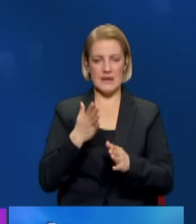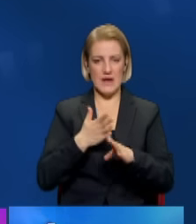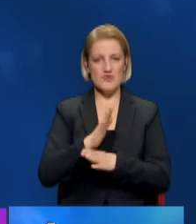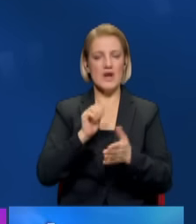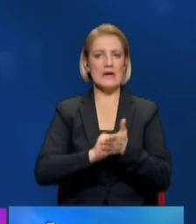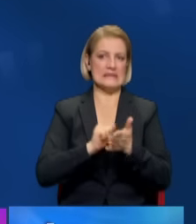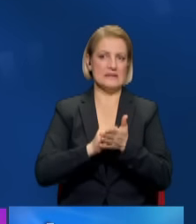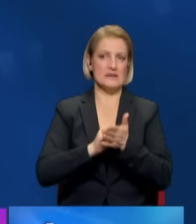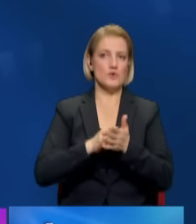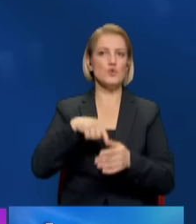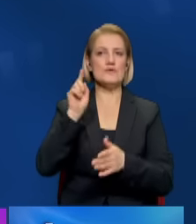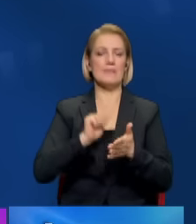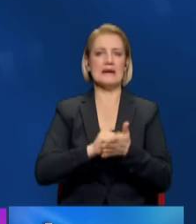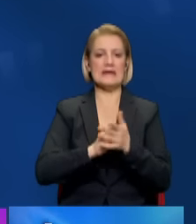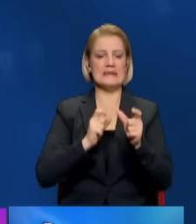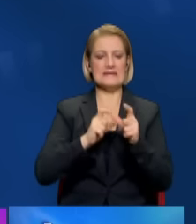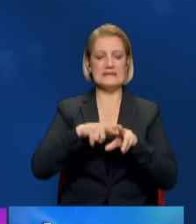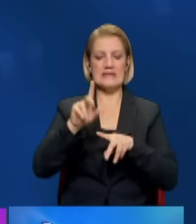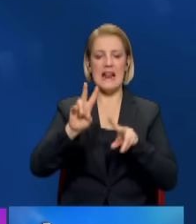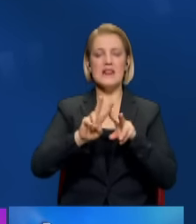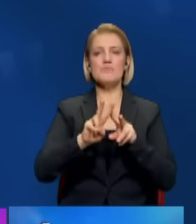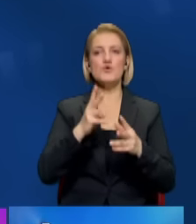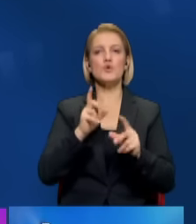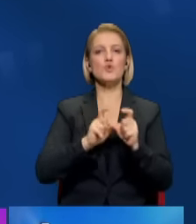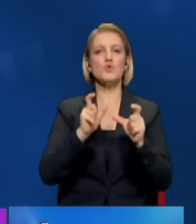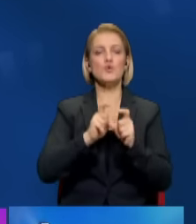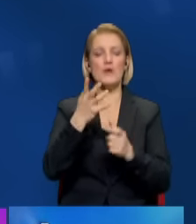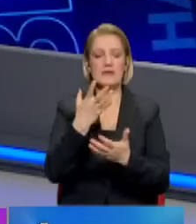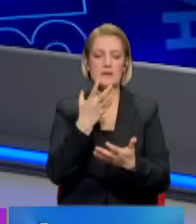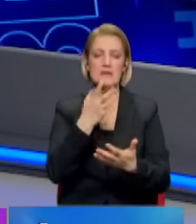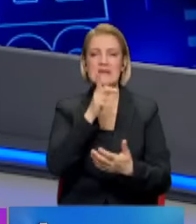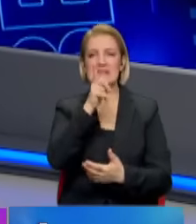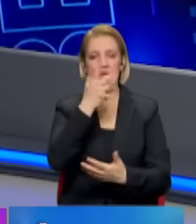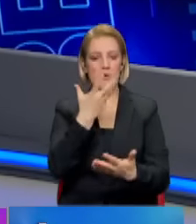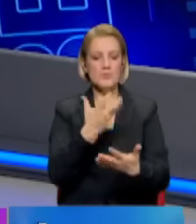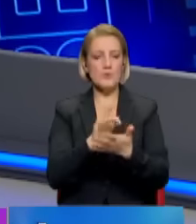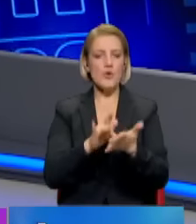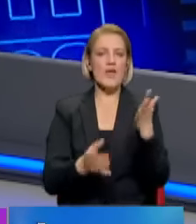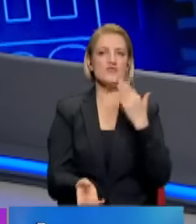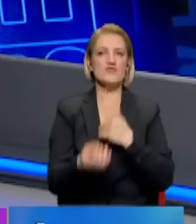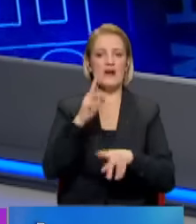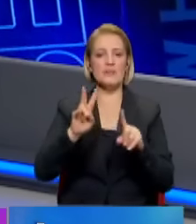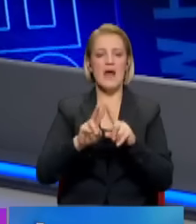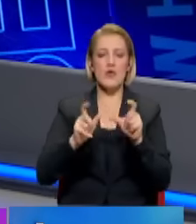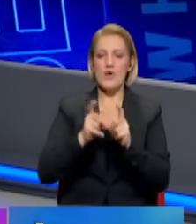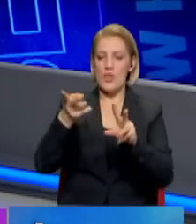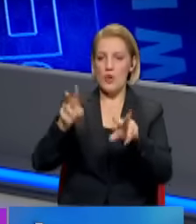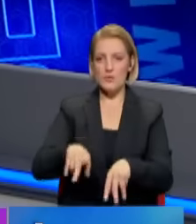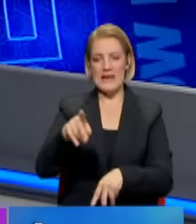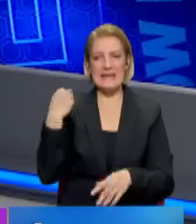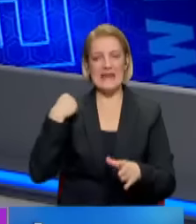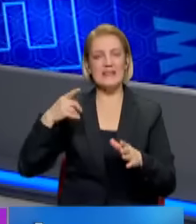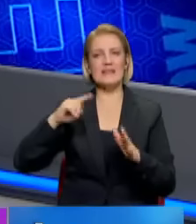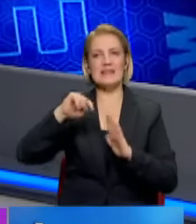Gündem gazetesi. Salim Güran'ın ses kayıtları ortaya çıktı. Tıklayalım içinde ne var onu okuyalım birlikte. Narin Güran cinayetinde yeni